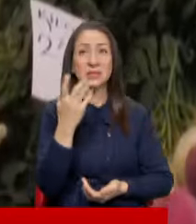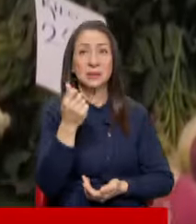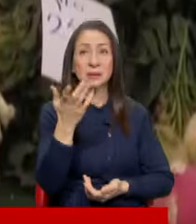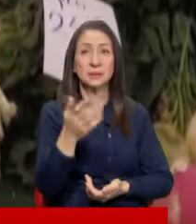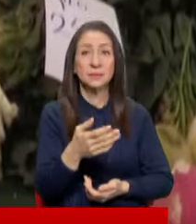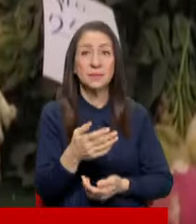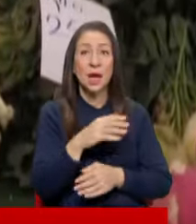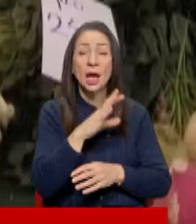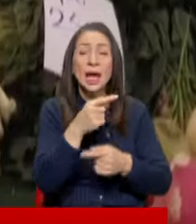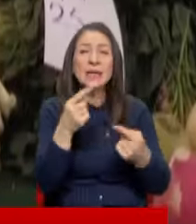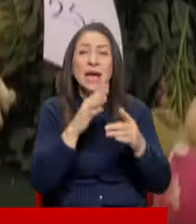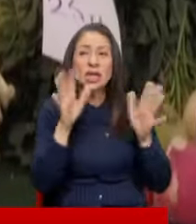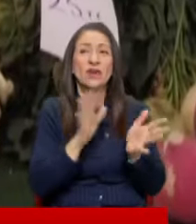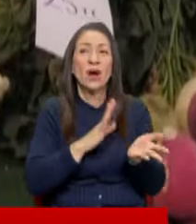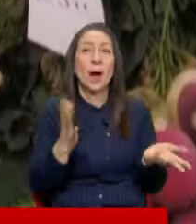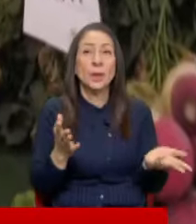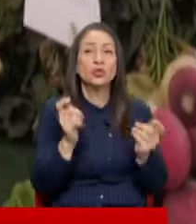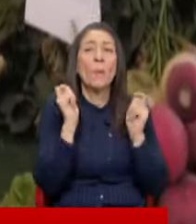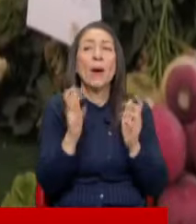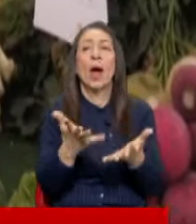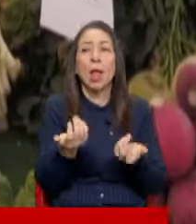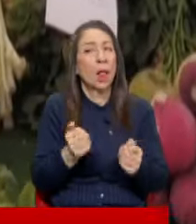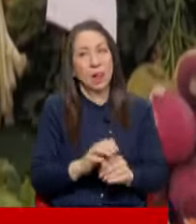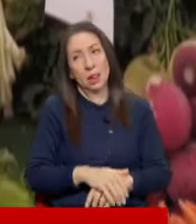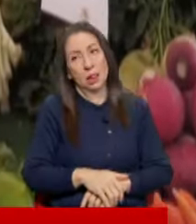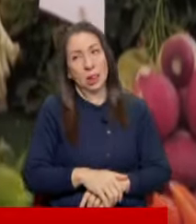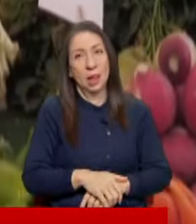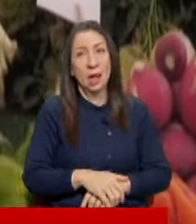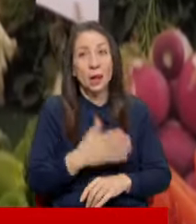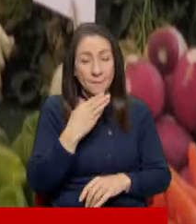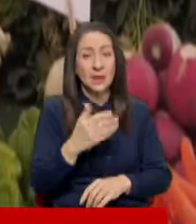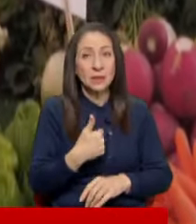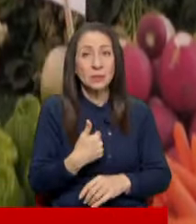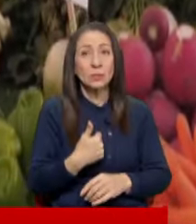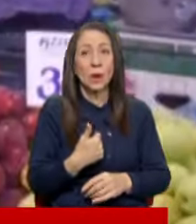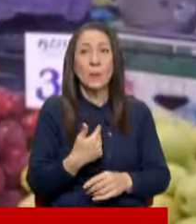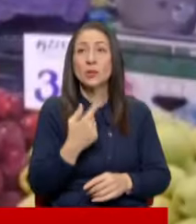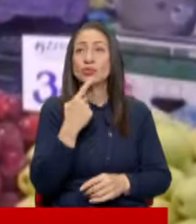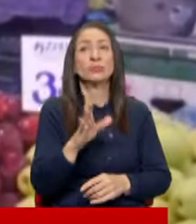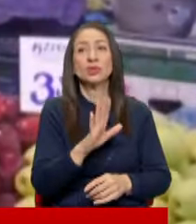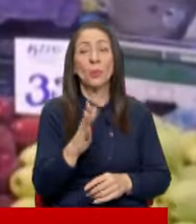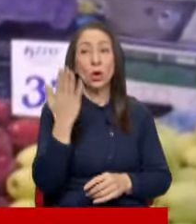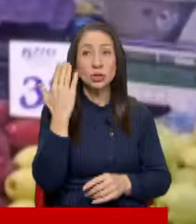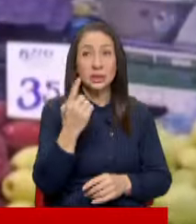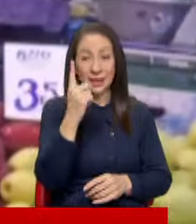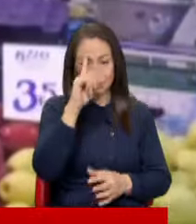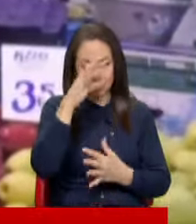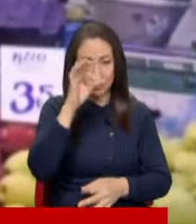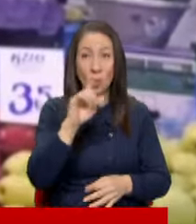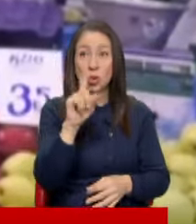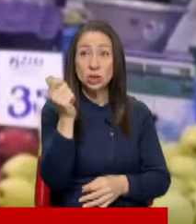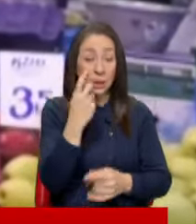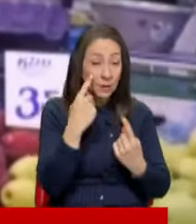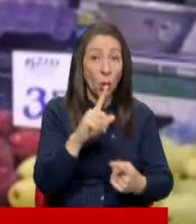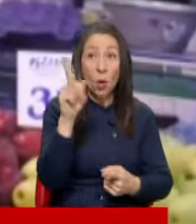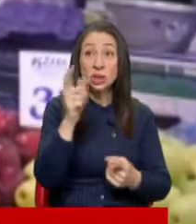eksik her şey var ama çok pahalı alamıyoruz Emekliyim ama yorumsuz önceden tek kişi çalışıyordu 10 kişiye